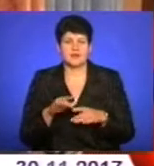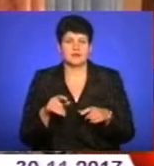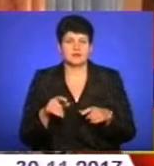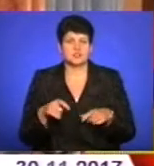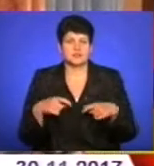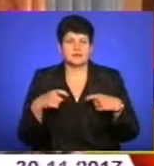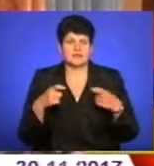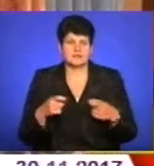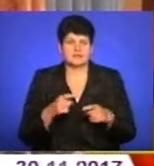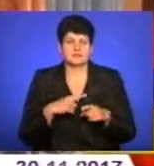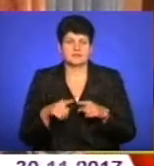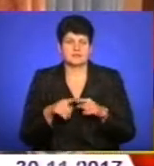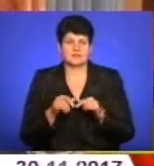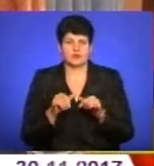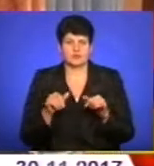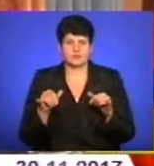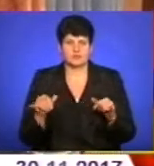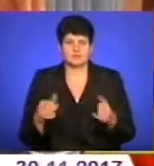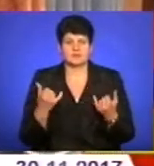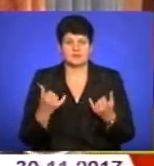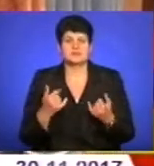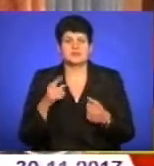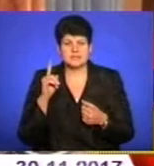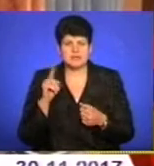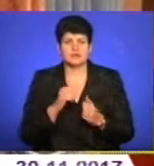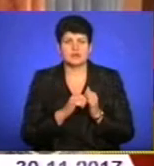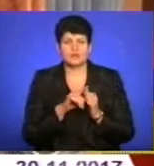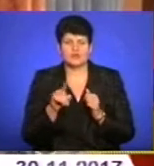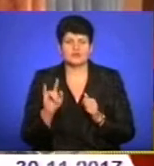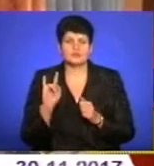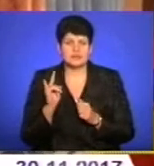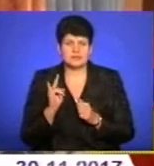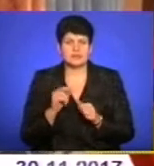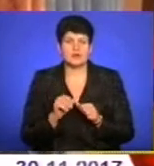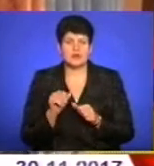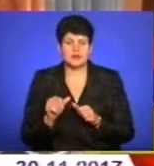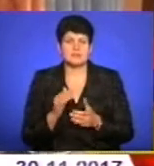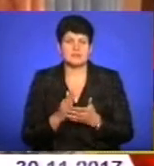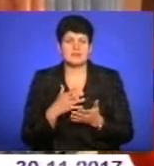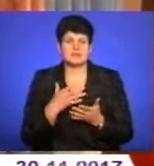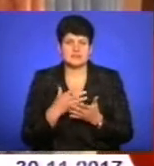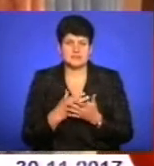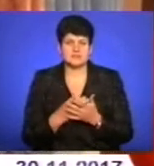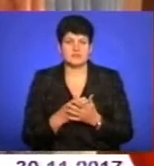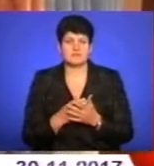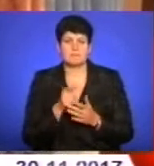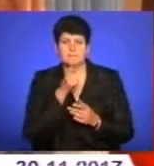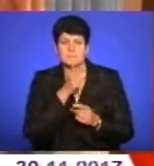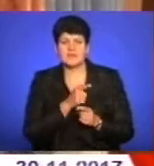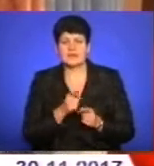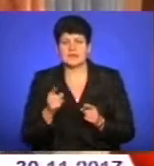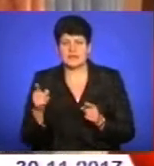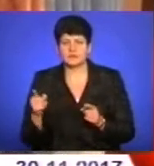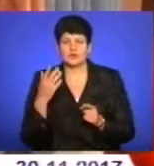таким прискореним розвитком, як зараз прийнято. Ми знаємо, що для кожної дитини окремо є свій благоприятний період, коли вона